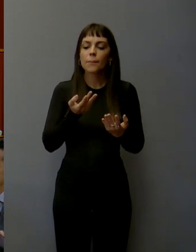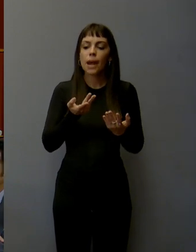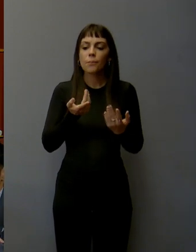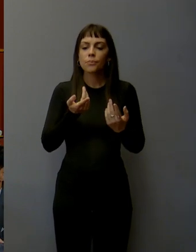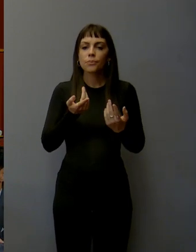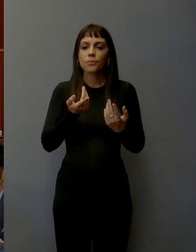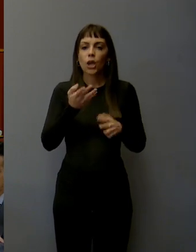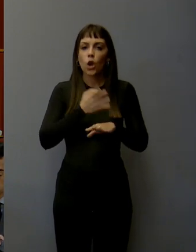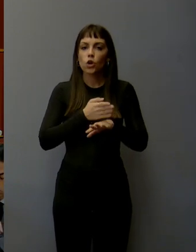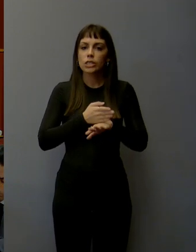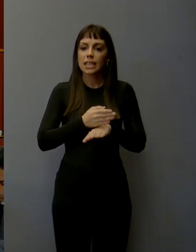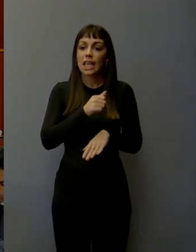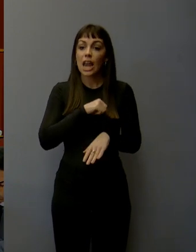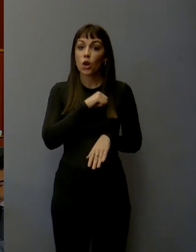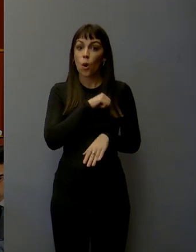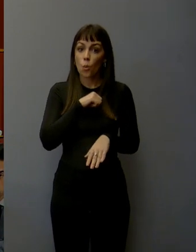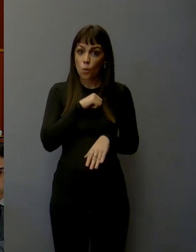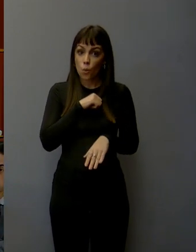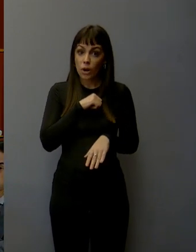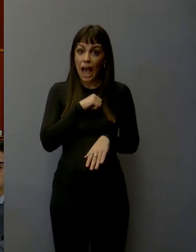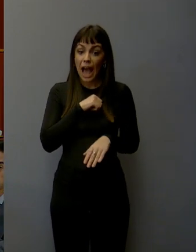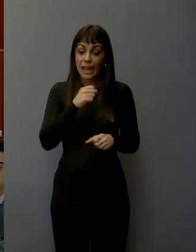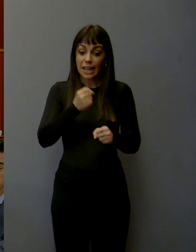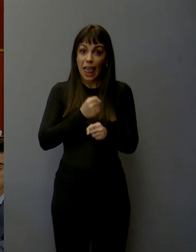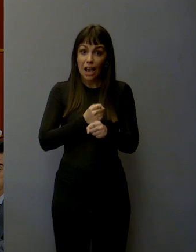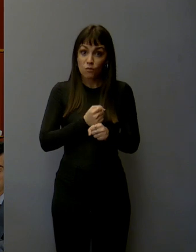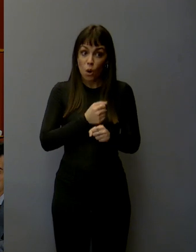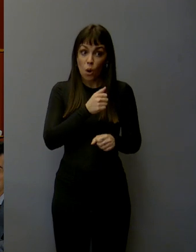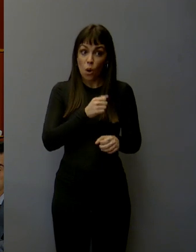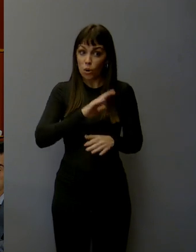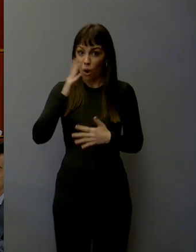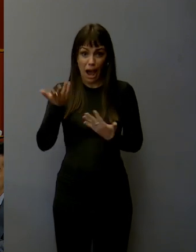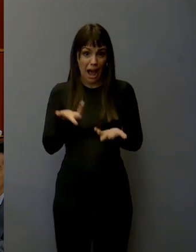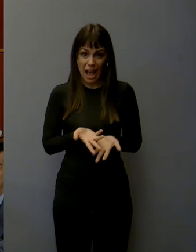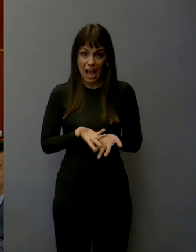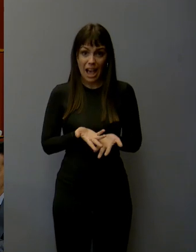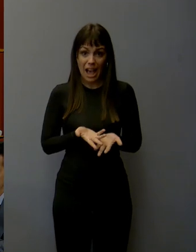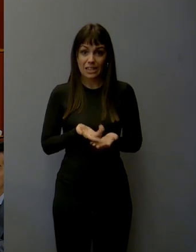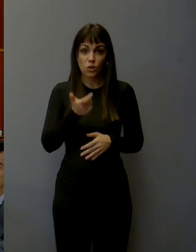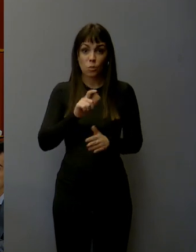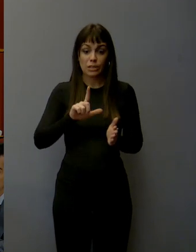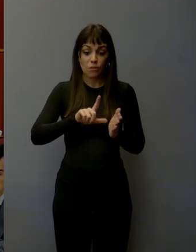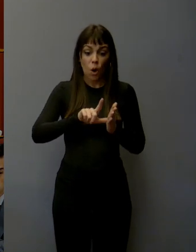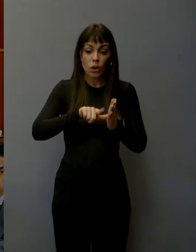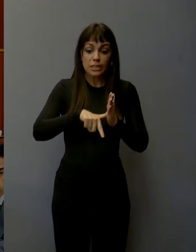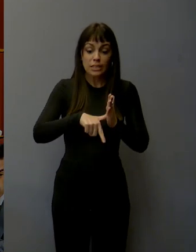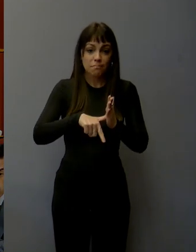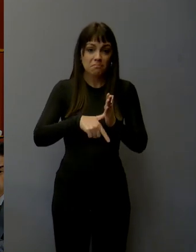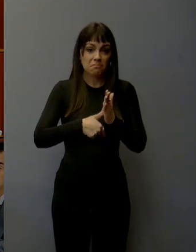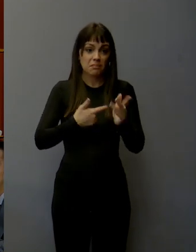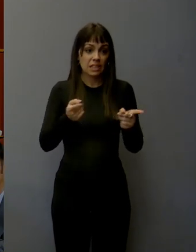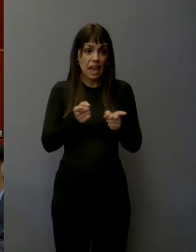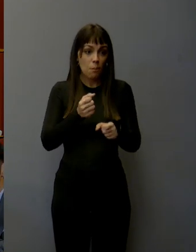consigliere comunale Gli orari sono importanti perché devono essere compatibili con il proprio lavoro cosa che